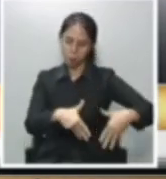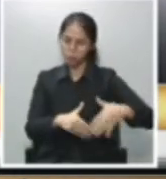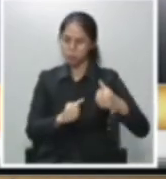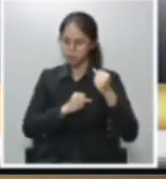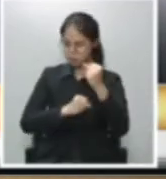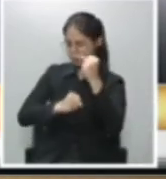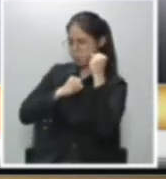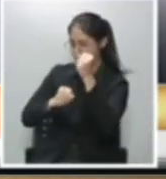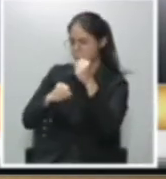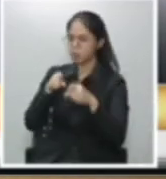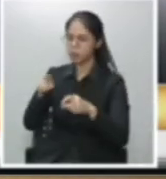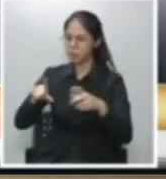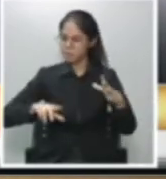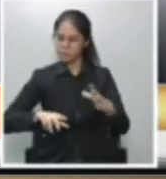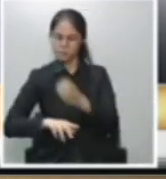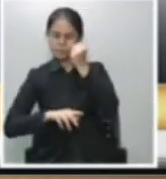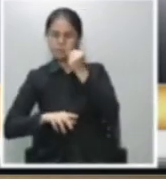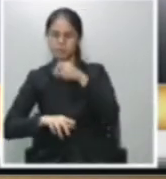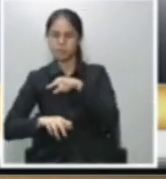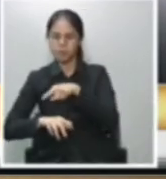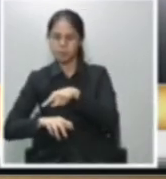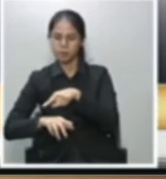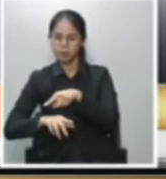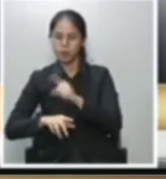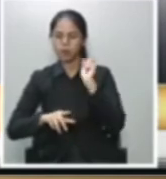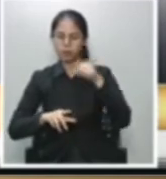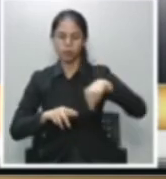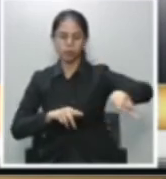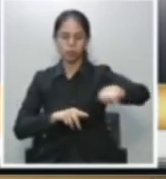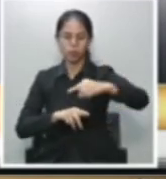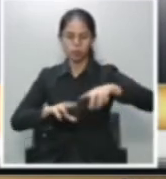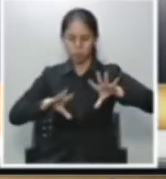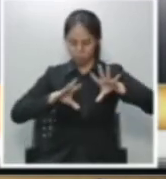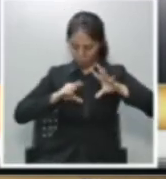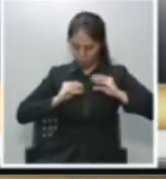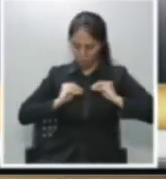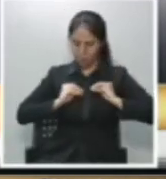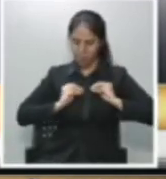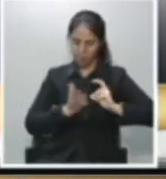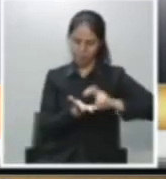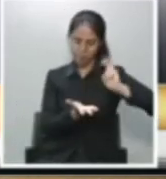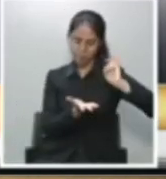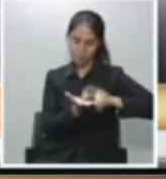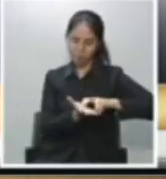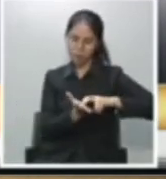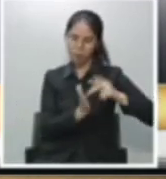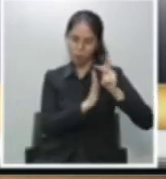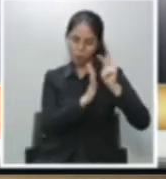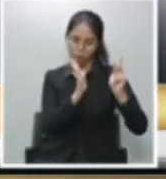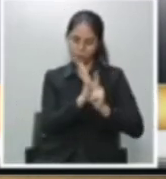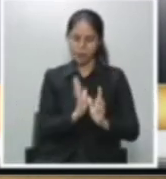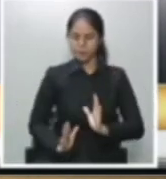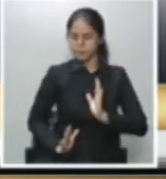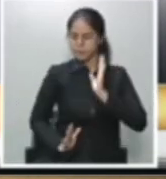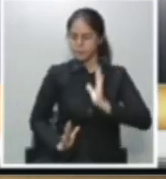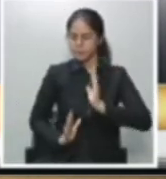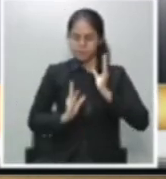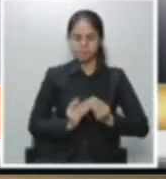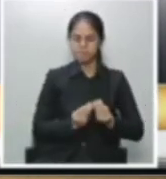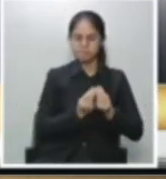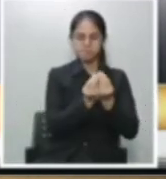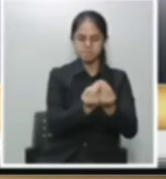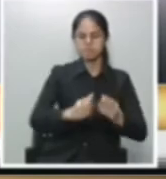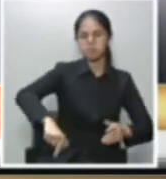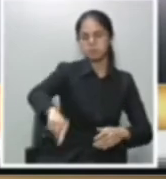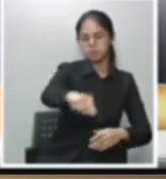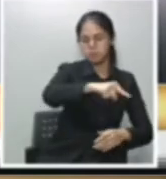สู้กับเผด็จการต้องได้รับการรับรองโดยกฎหมายต้องได้รับการเชิดชูว่าเป็นบุคค